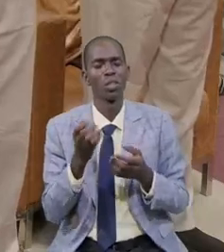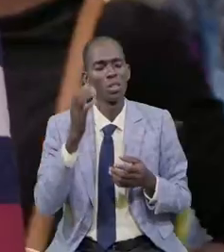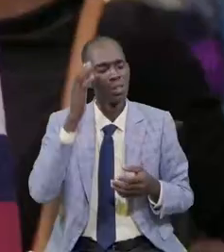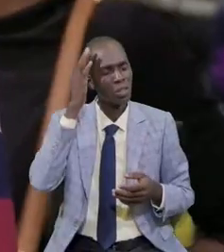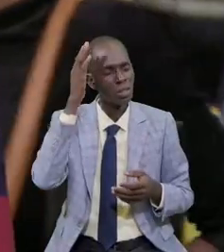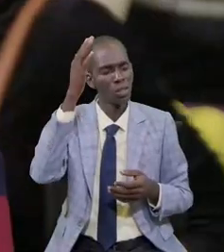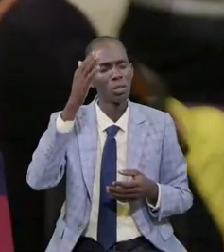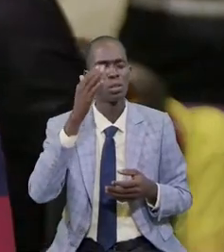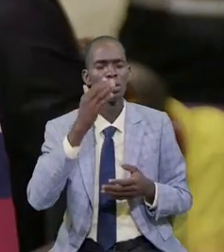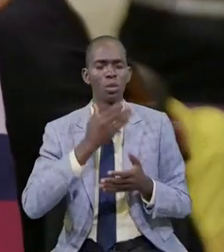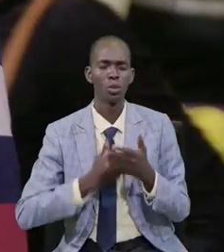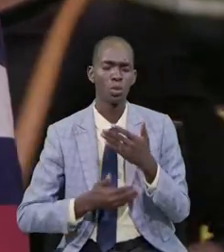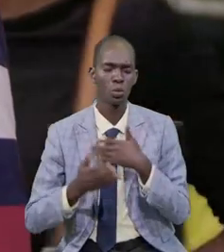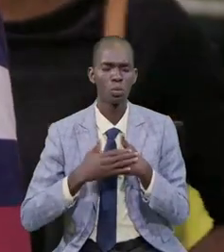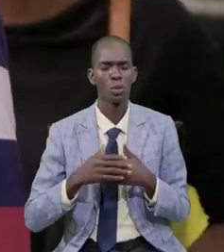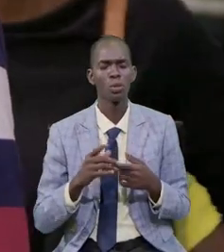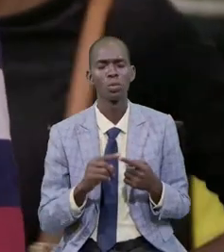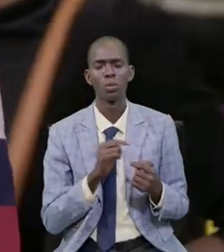destinée